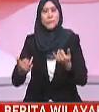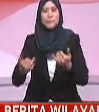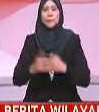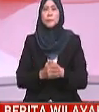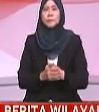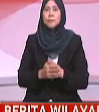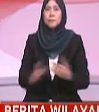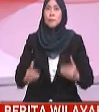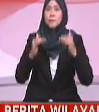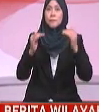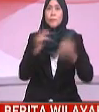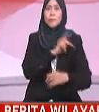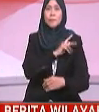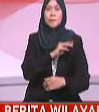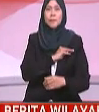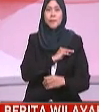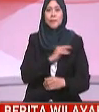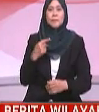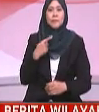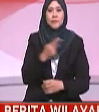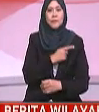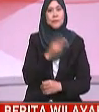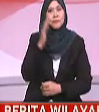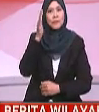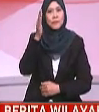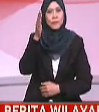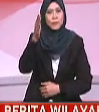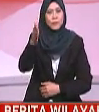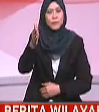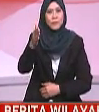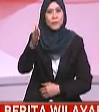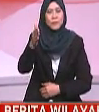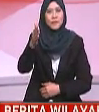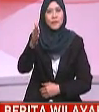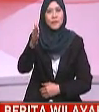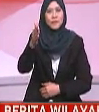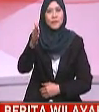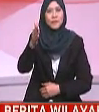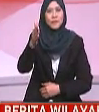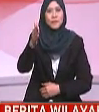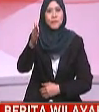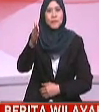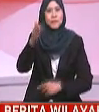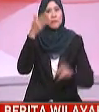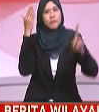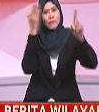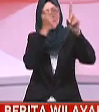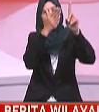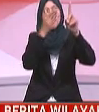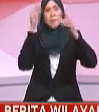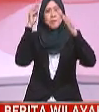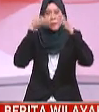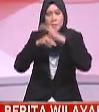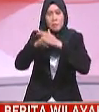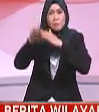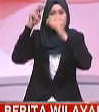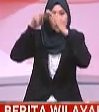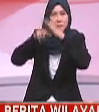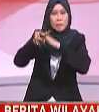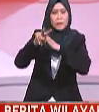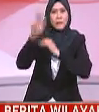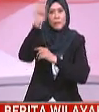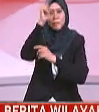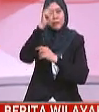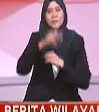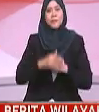Di peringkat kementerian, kami akan synergize misi dan visi kementerian.